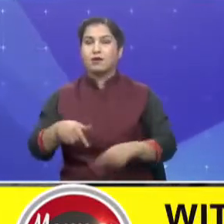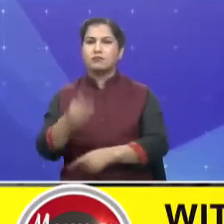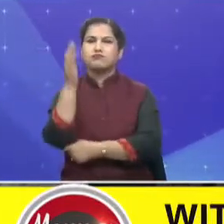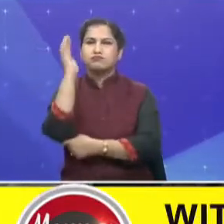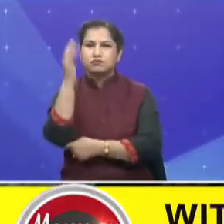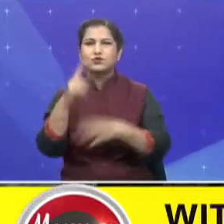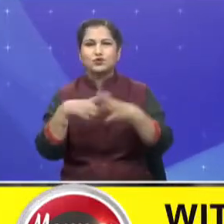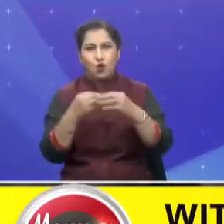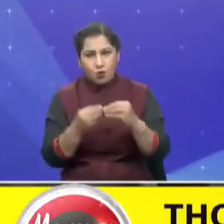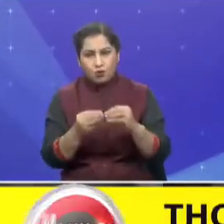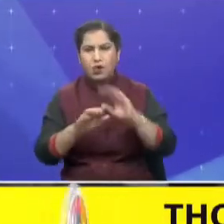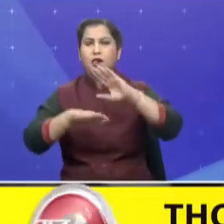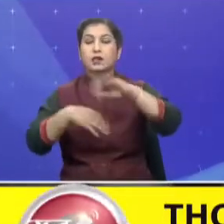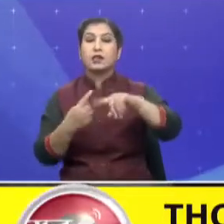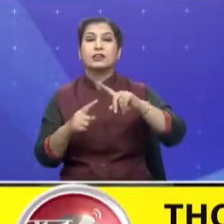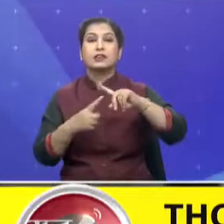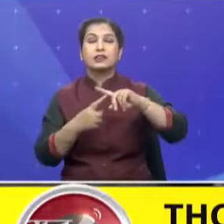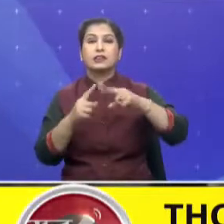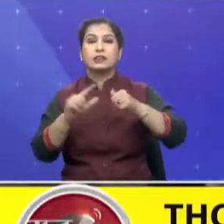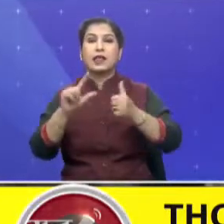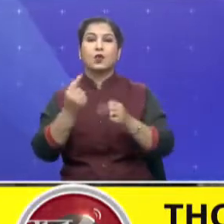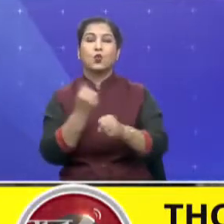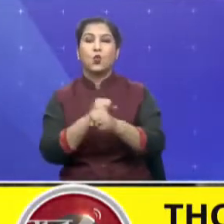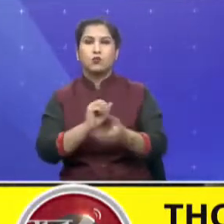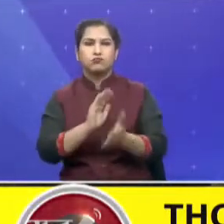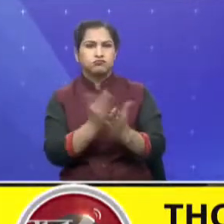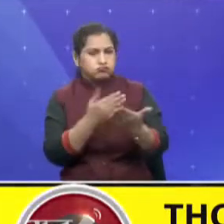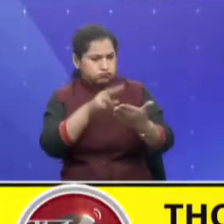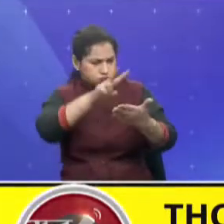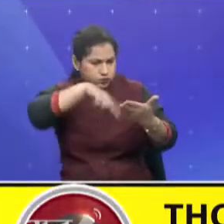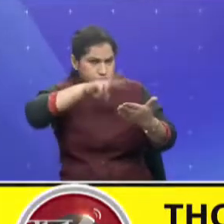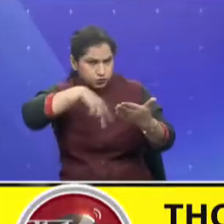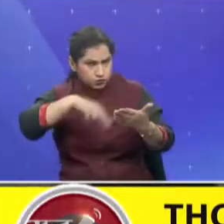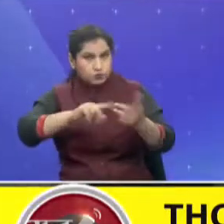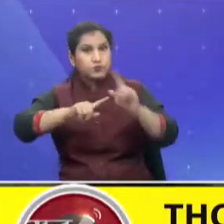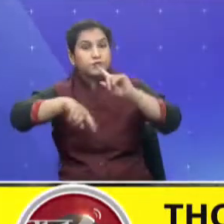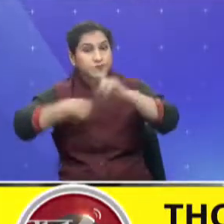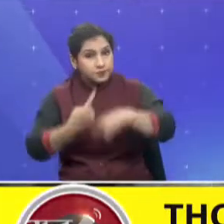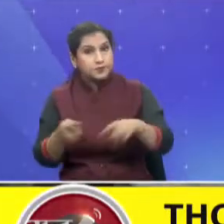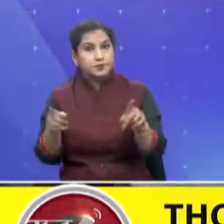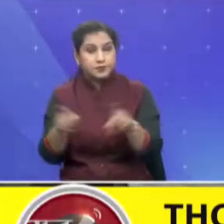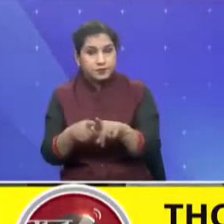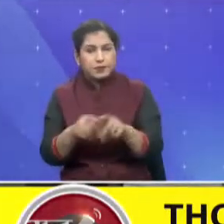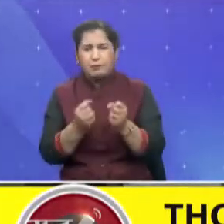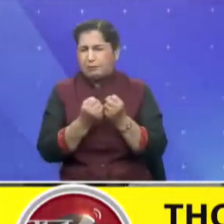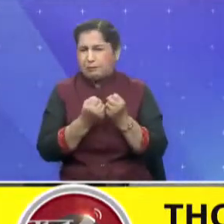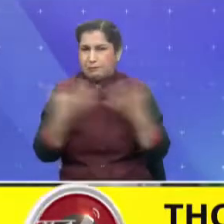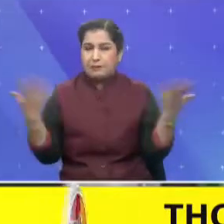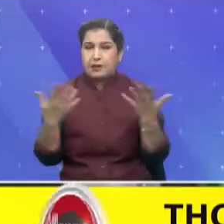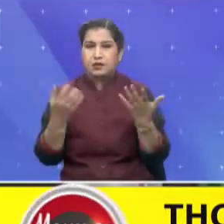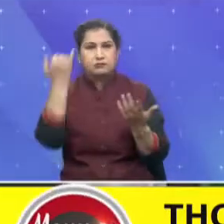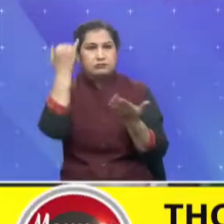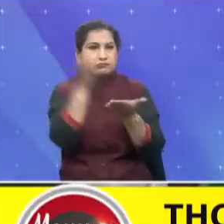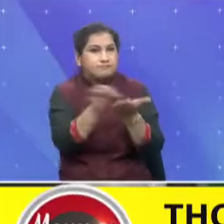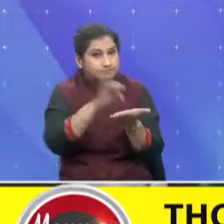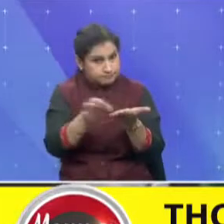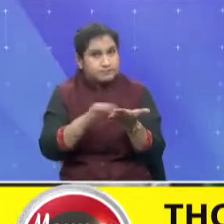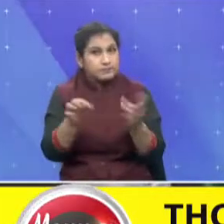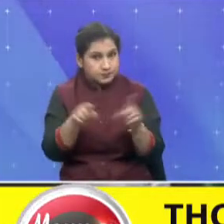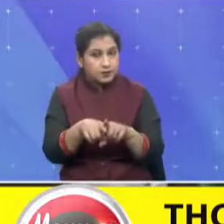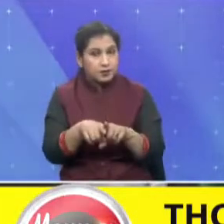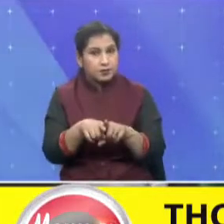बने, तेलुगु भाषा का गहन अध्ययन किया और उसी में कई सारी रचनाओं का सृजन